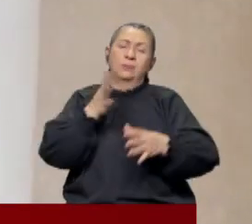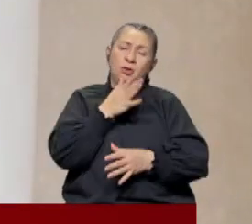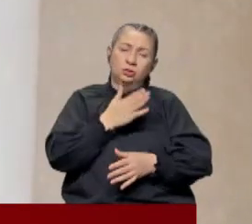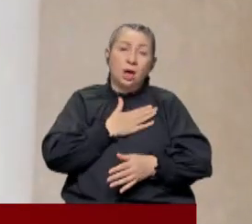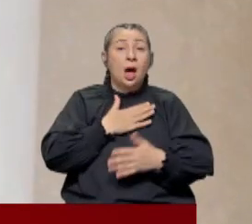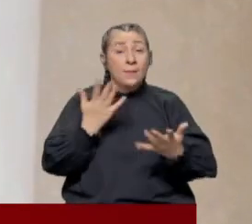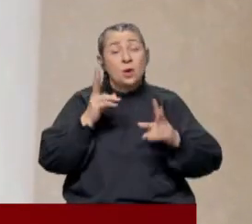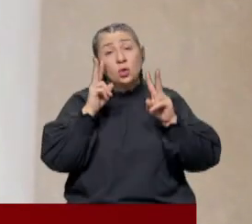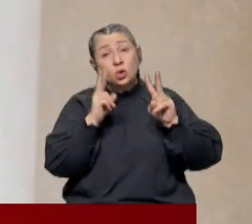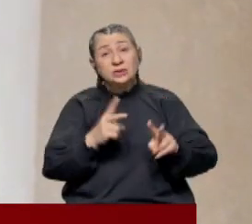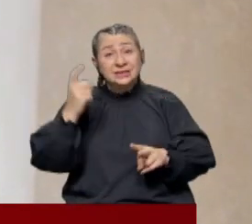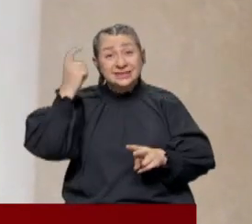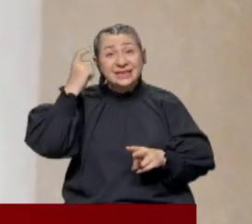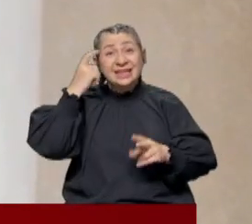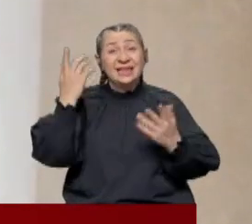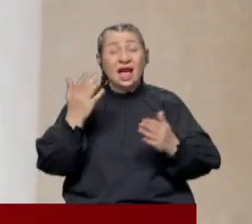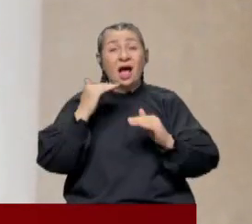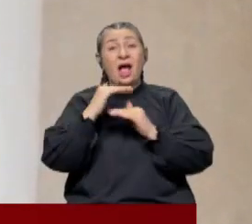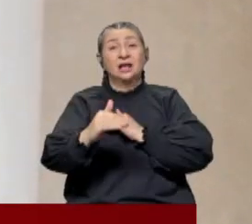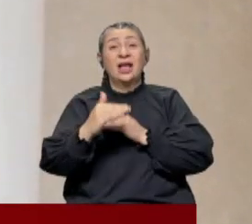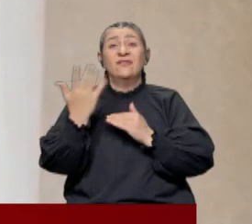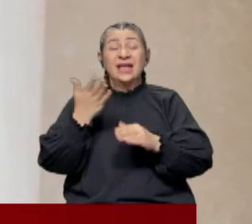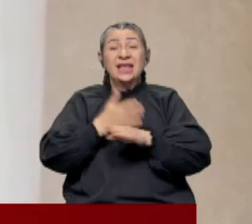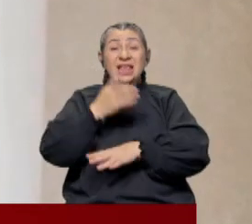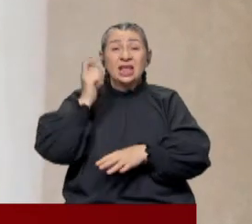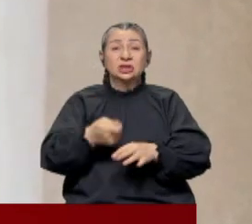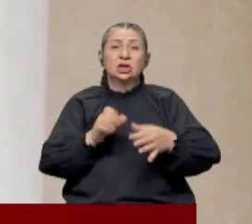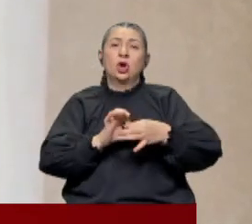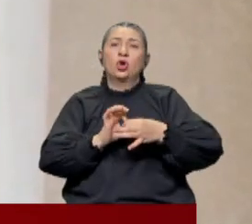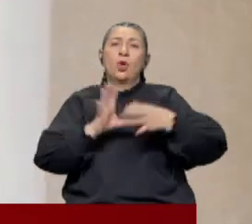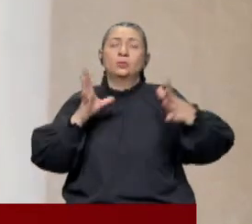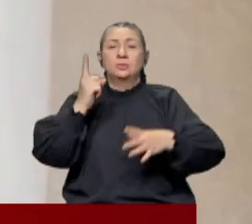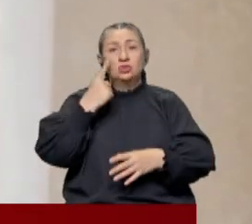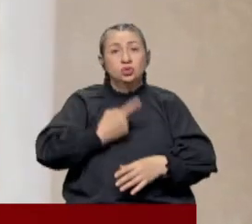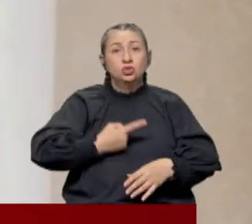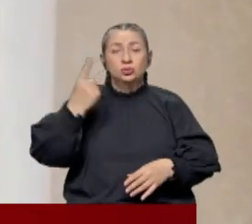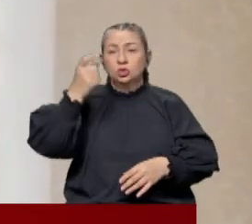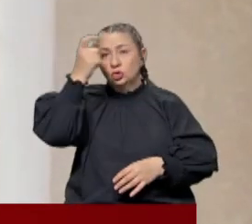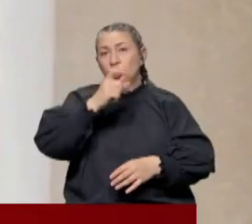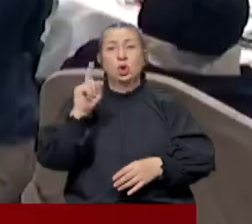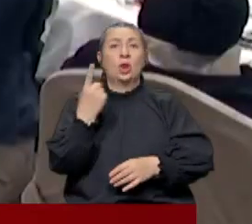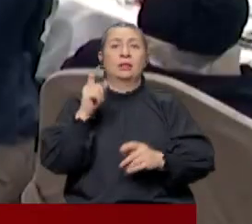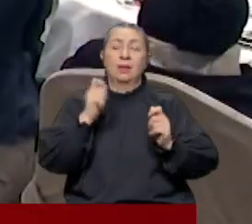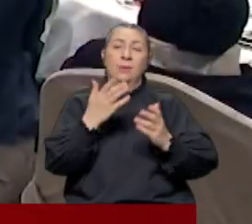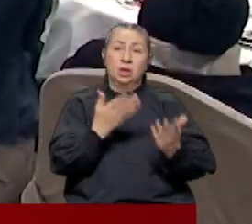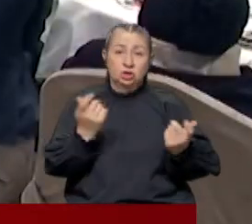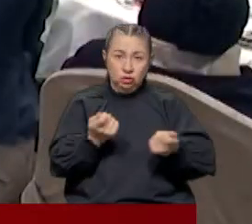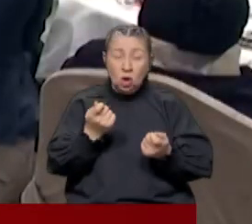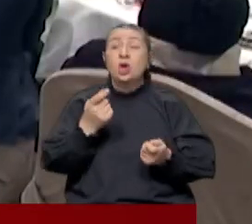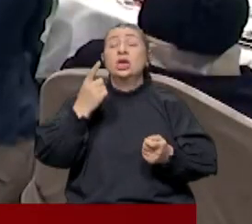Ancak artık görüyoruz ki zihnen de halktan ve gerçeklikten kopmuş bir Cumhurbaşkanı Türkiye'yi yönetiyor.